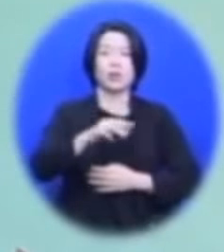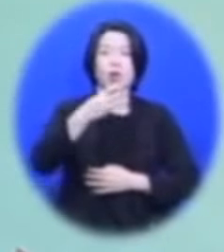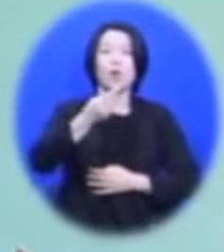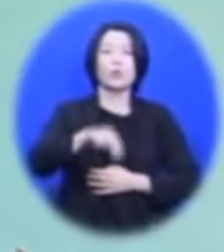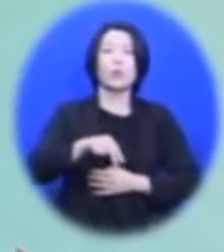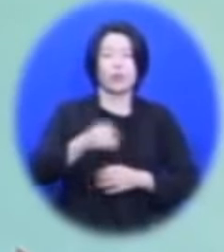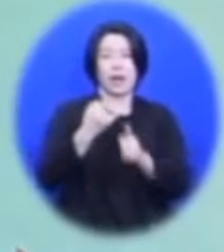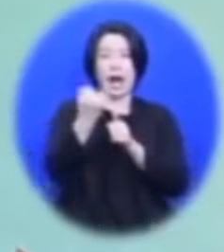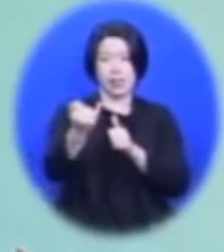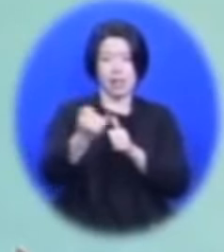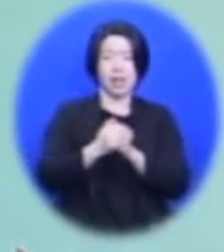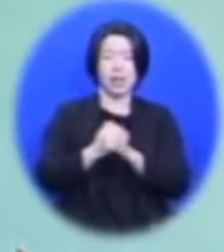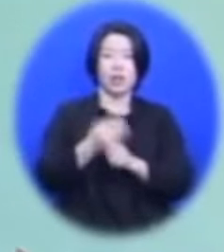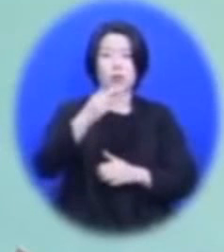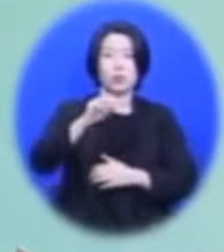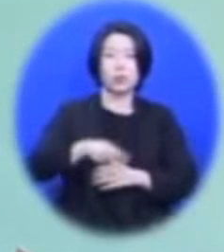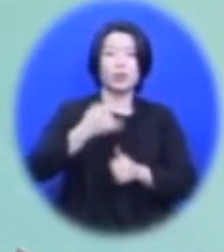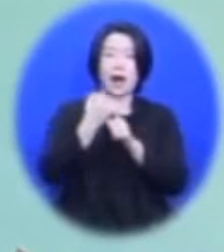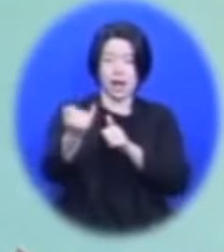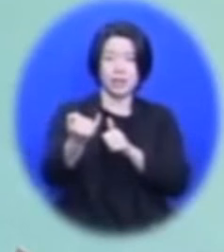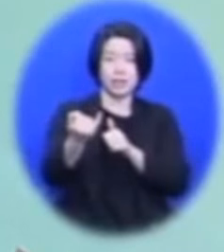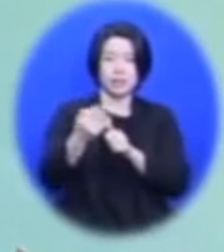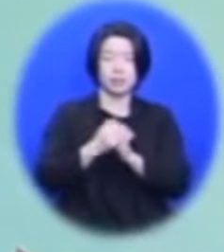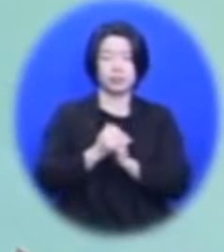이야기입니다. 롯의 아내는